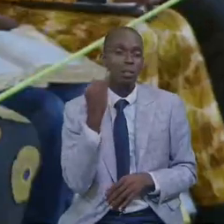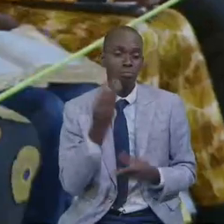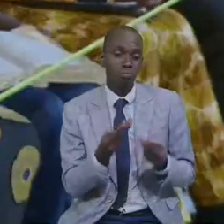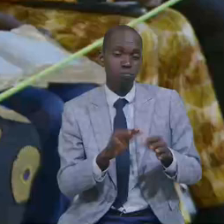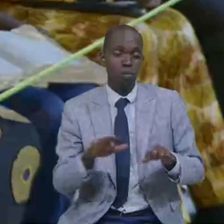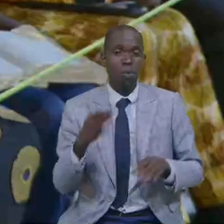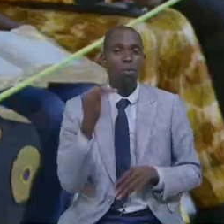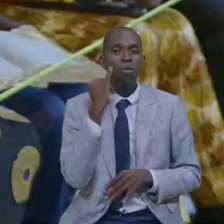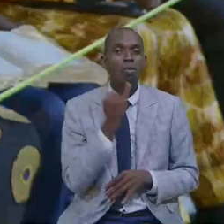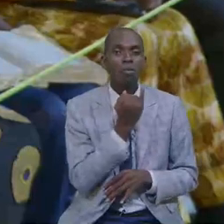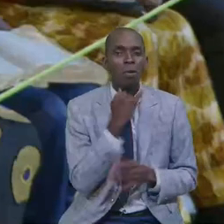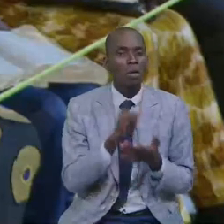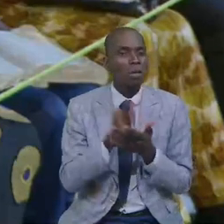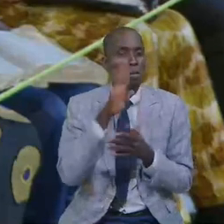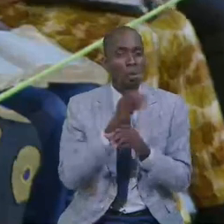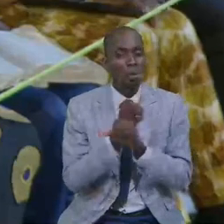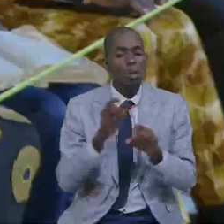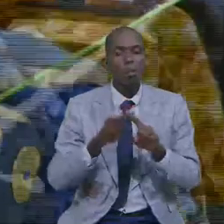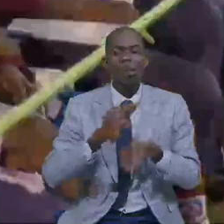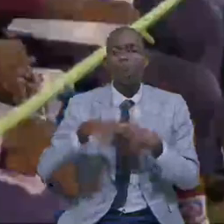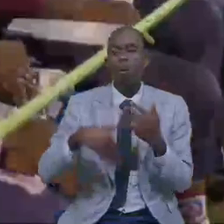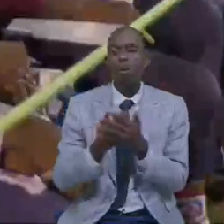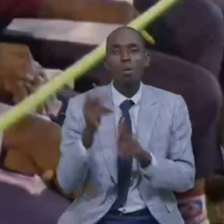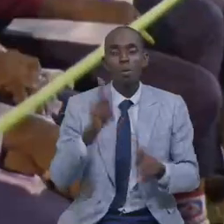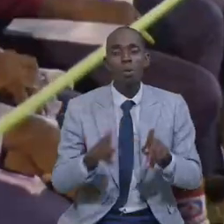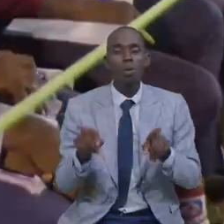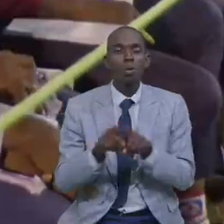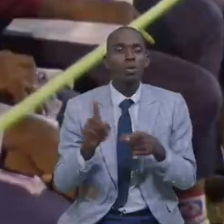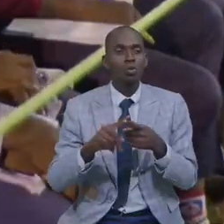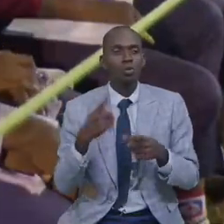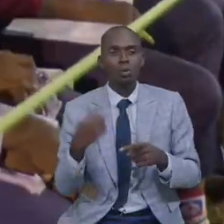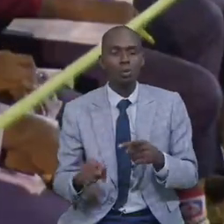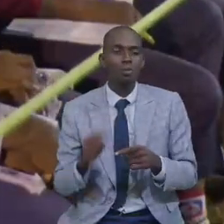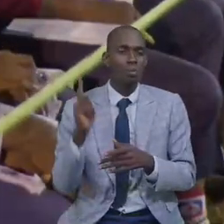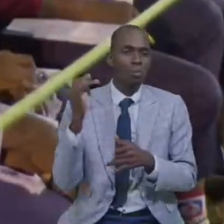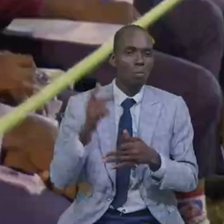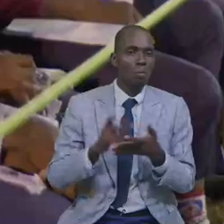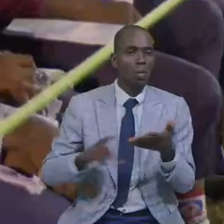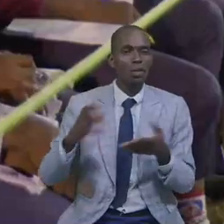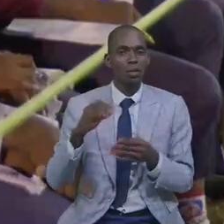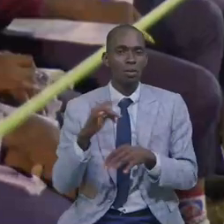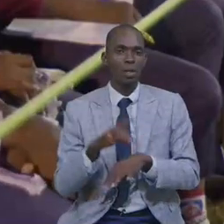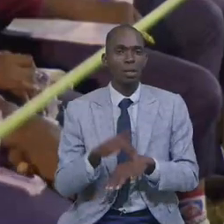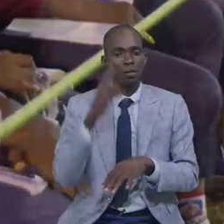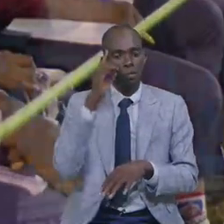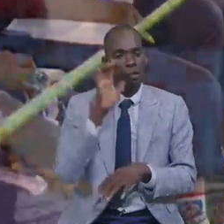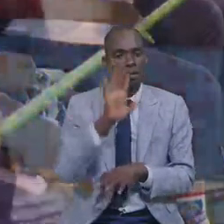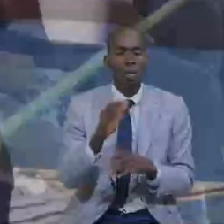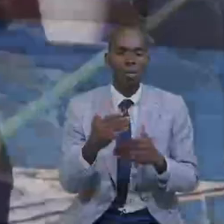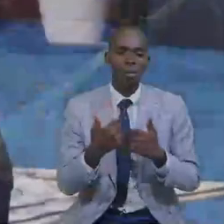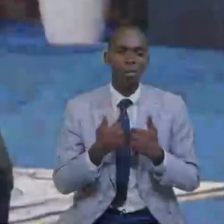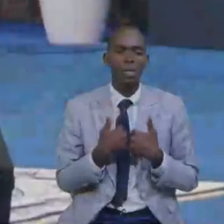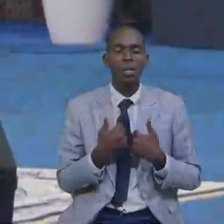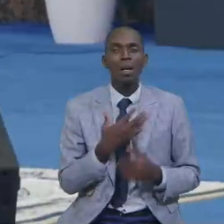pas Israël qui sera sauvé mais tout cela qui sont aux extrémités de la terre pour possession